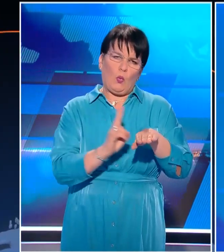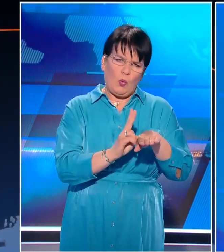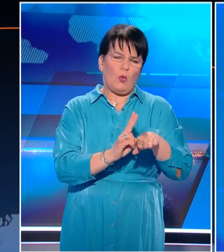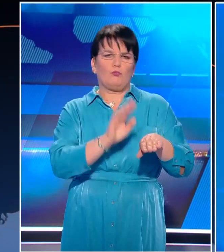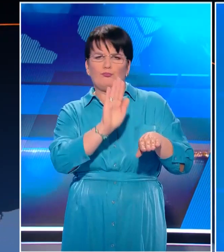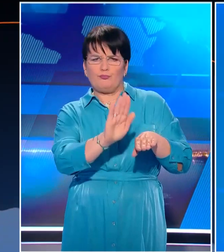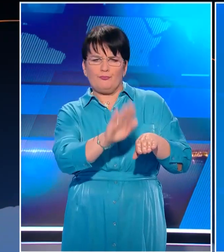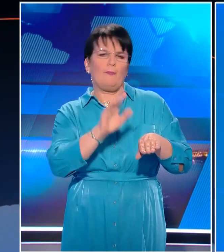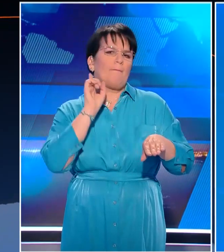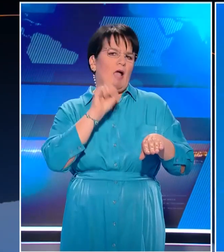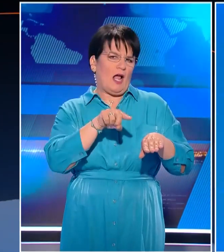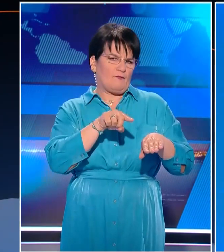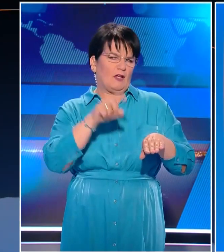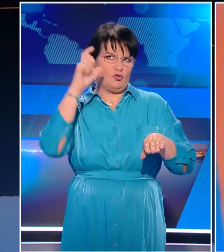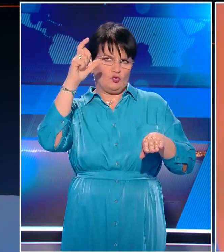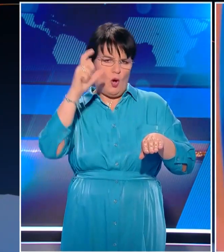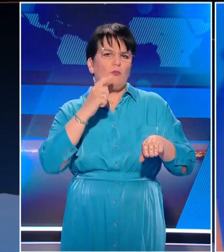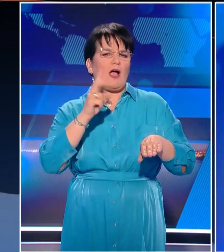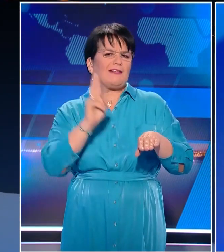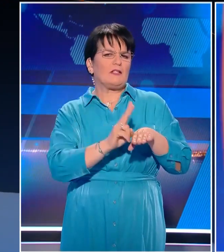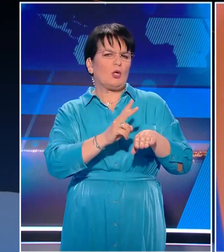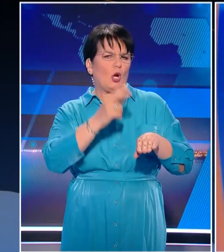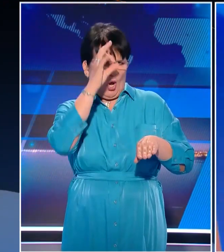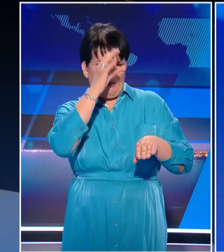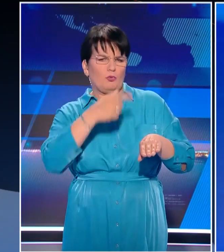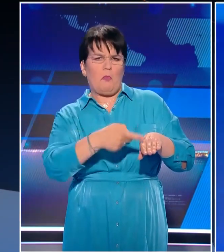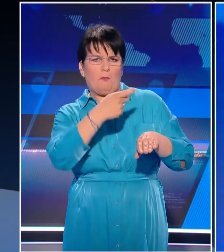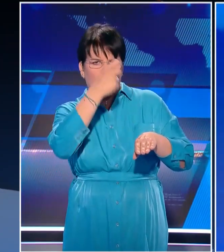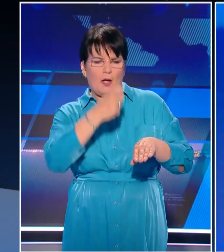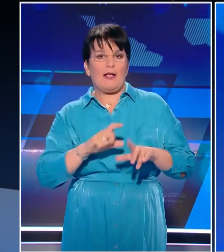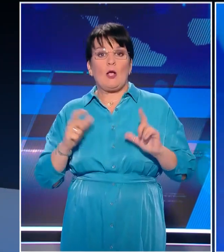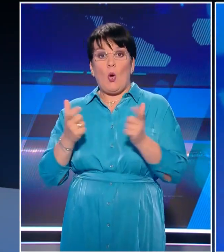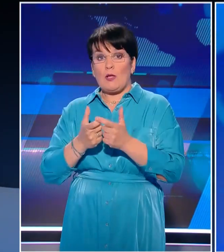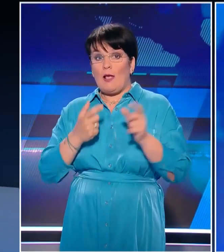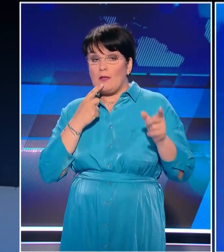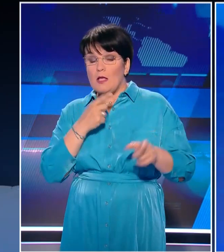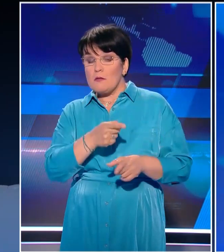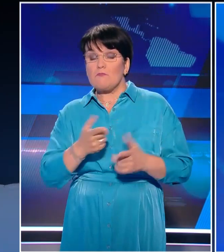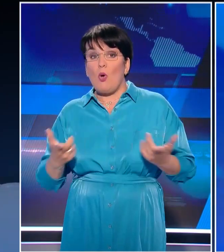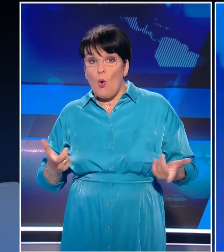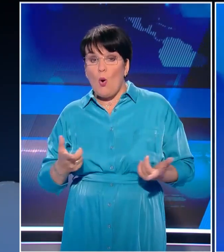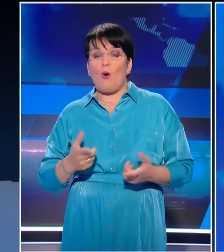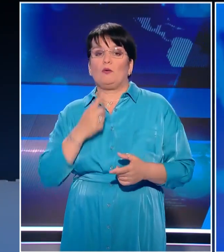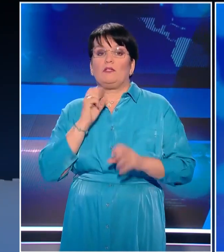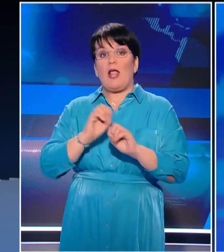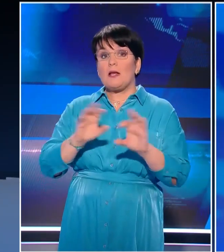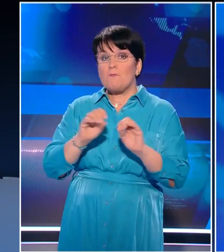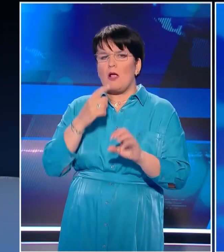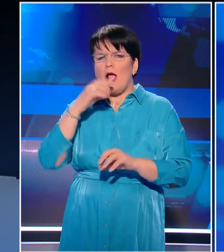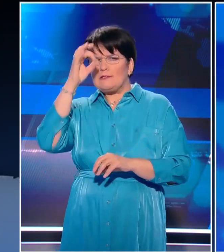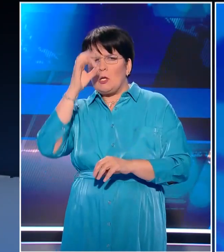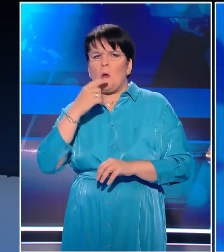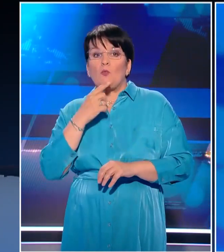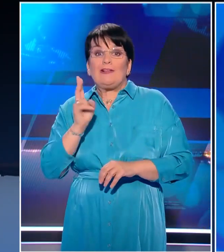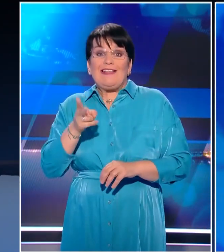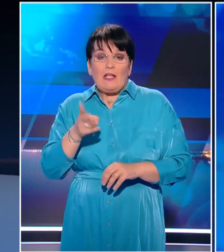για τροχαία παράβαση σε προάστιο του Παρισιού. Η οικογένεια του θύματος καταγγέλει πως η εκδοχή των αρχών, ότι δηλαδή οι